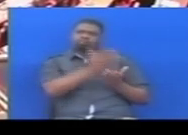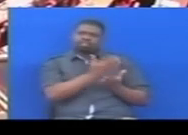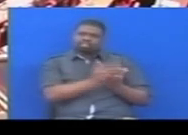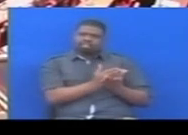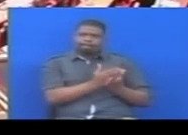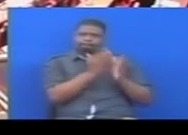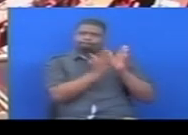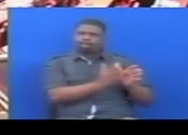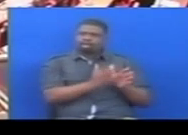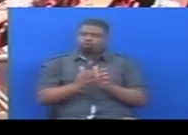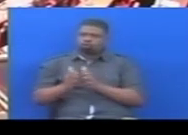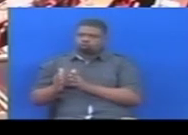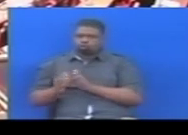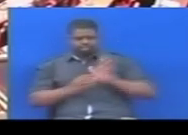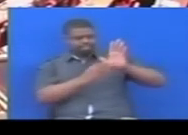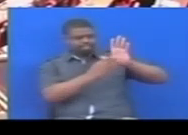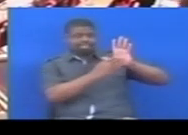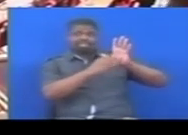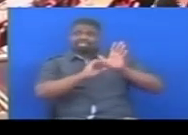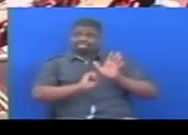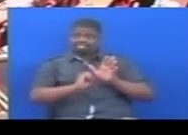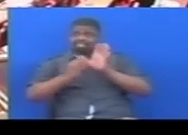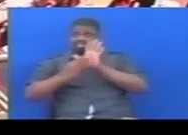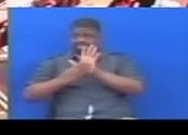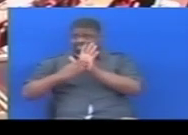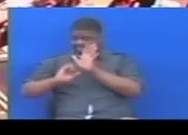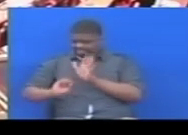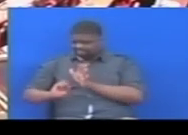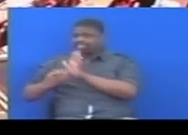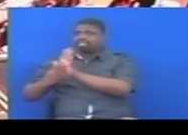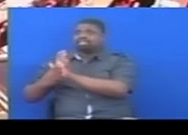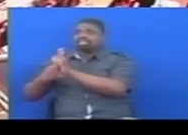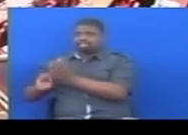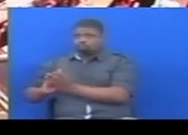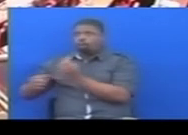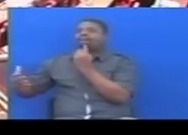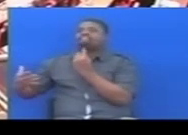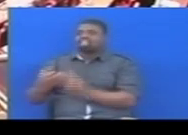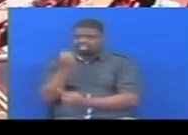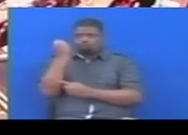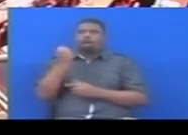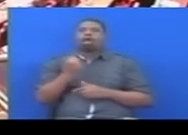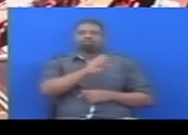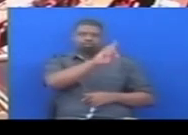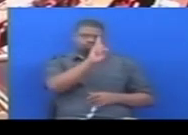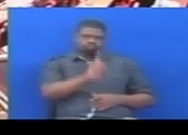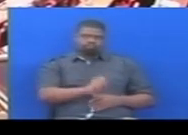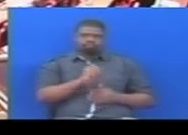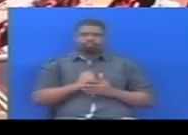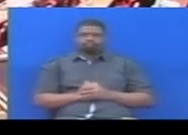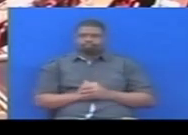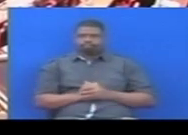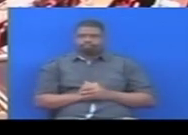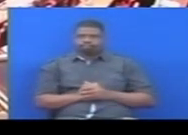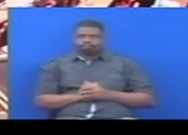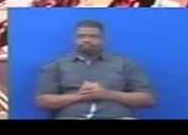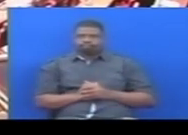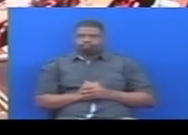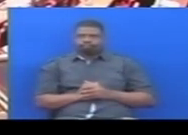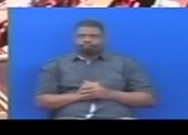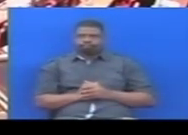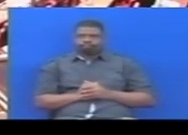90% 90% 90% inafanikiwa, hasa ikizingatiwa kuwa jiji la Dodoma ukimwi umeongezeka? Swali hilo